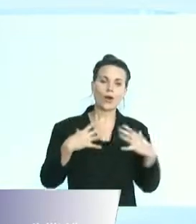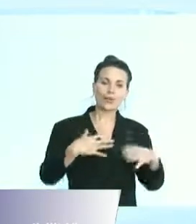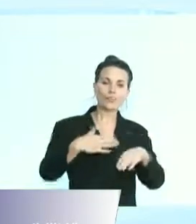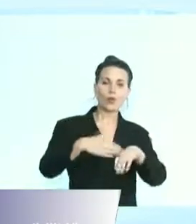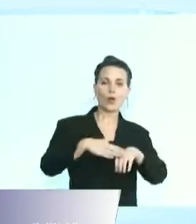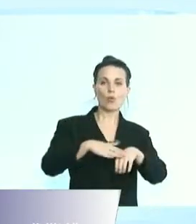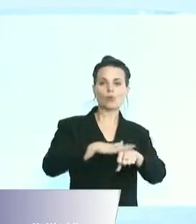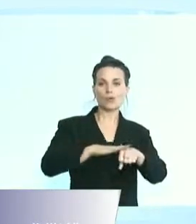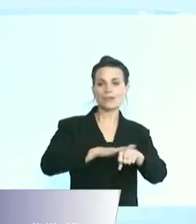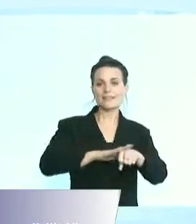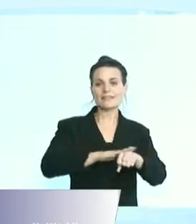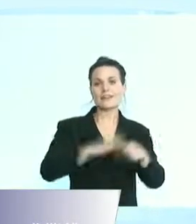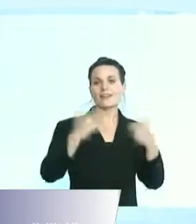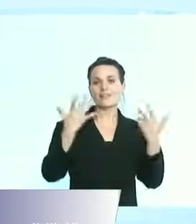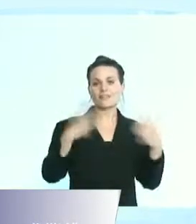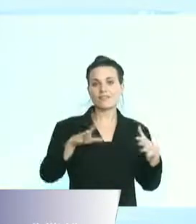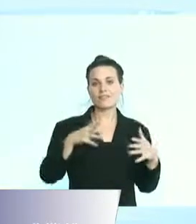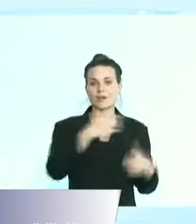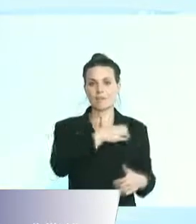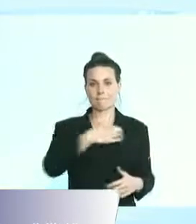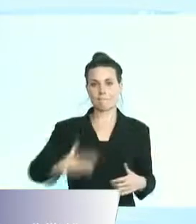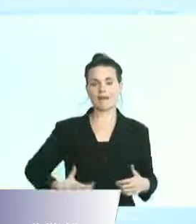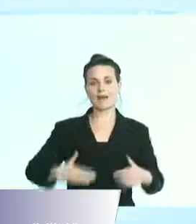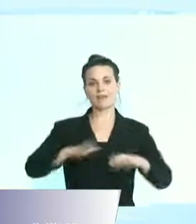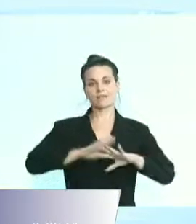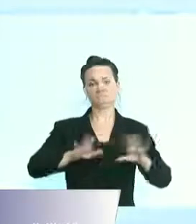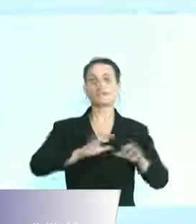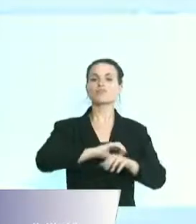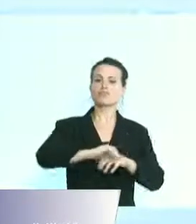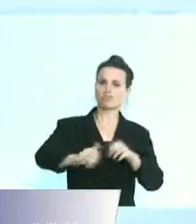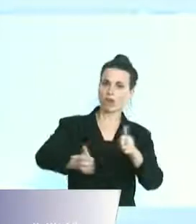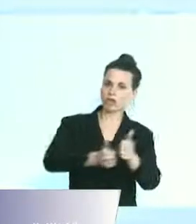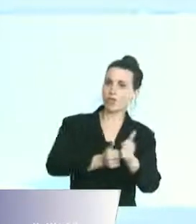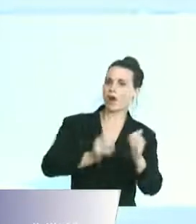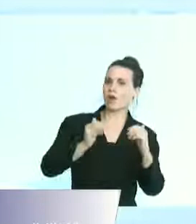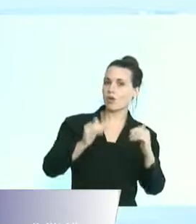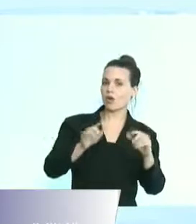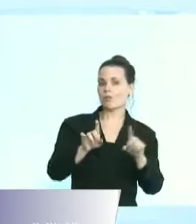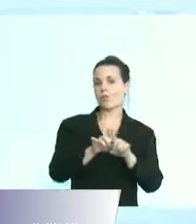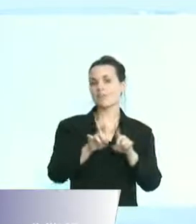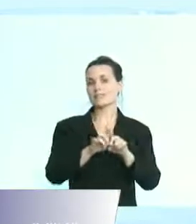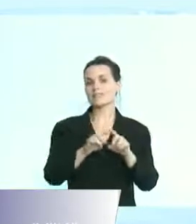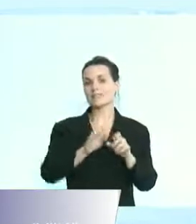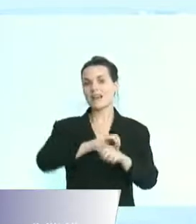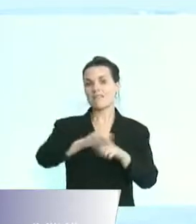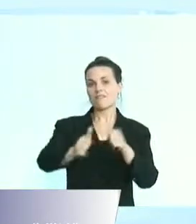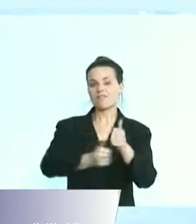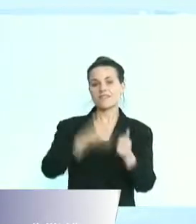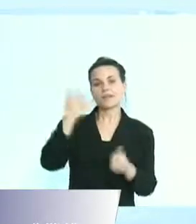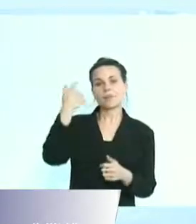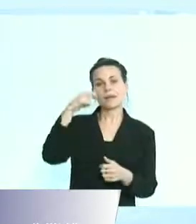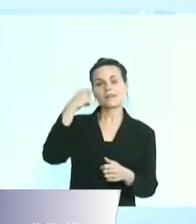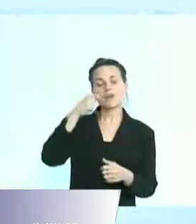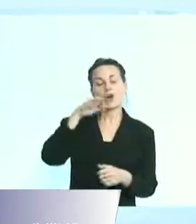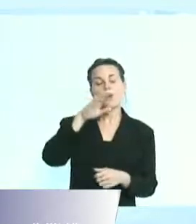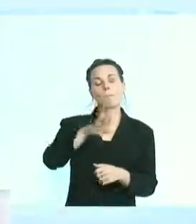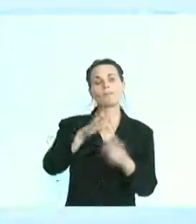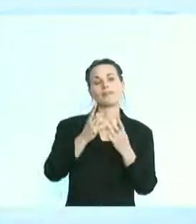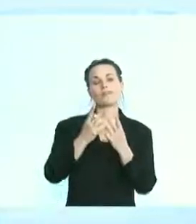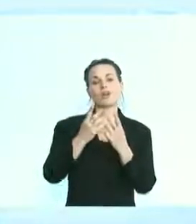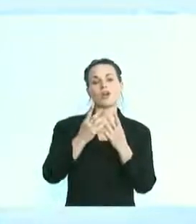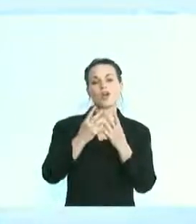que maire. Je suis resté adjoint et vice-président de comité de communes parce que ça rentrait dans la mission. Aujourd'hui, mon rôle, c'est un petit peu de vous